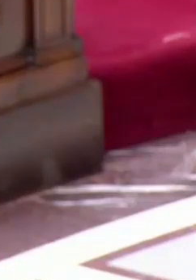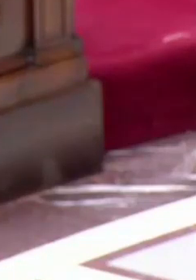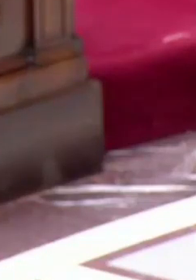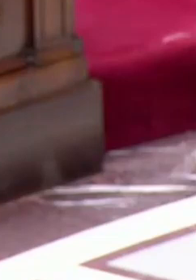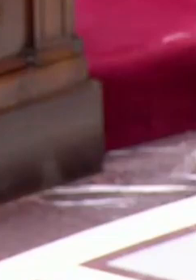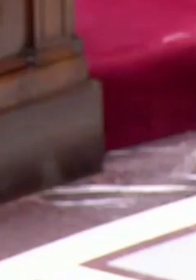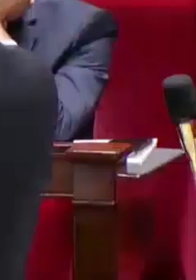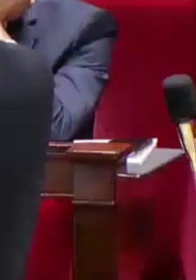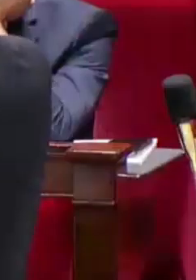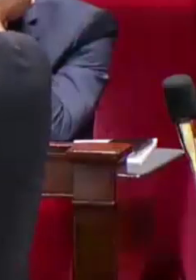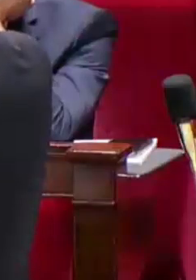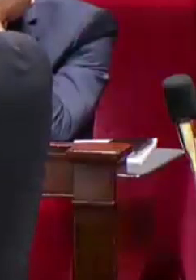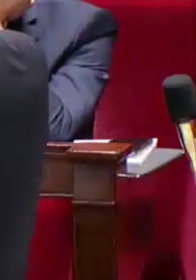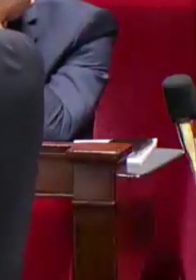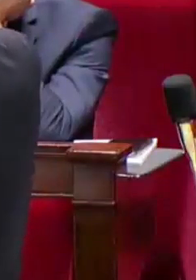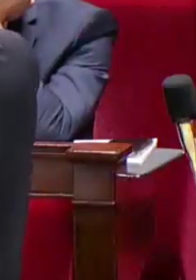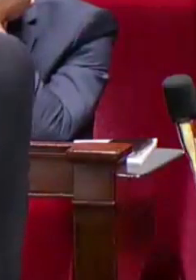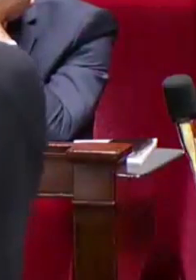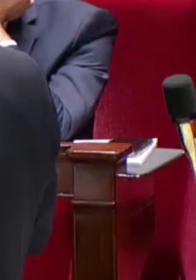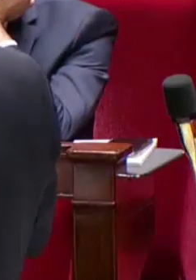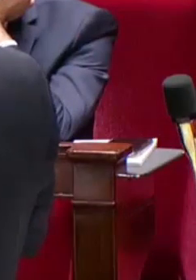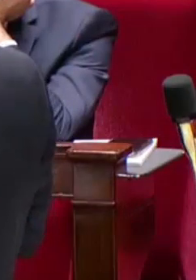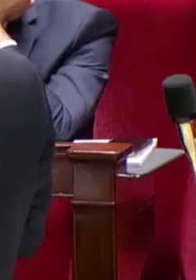Comme, pardon, vous pouvez le